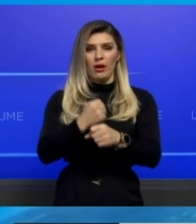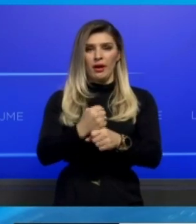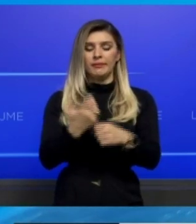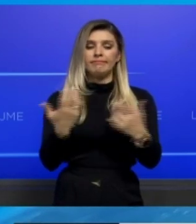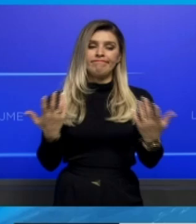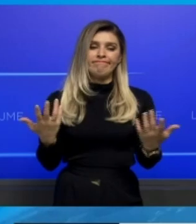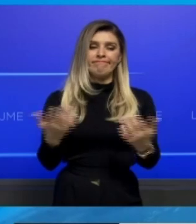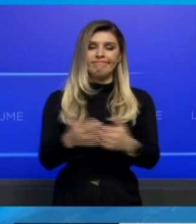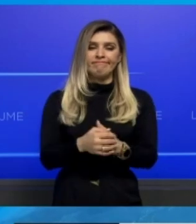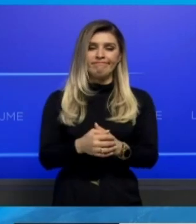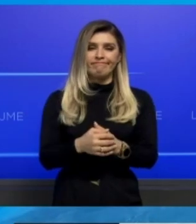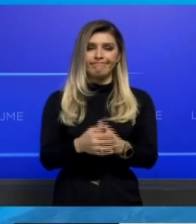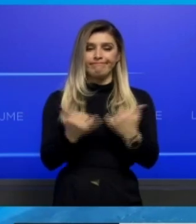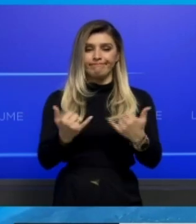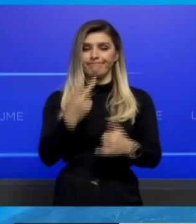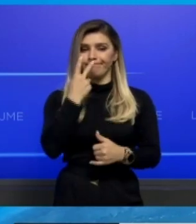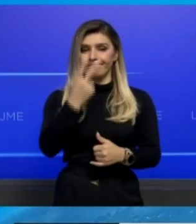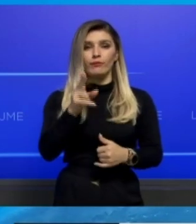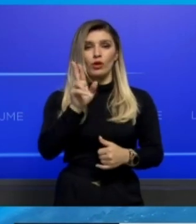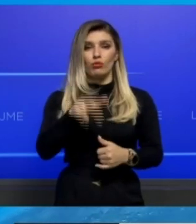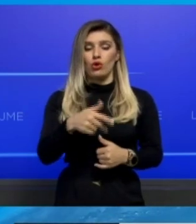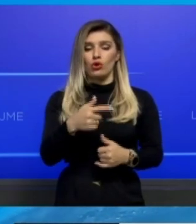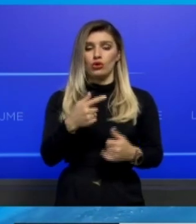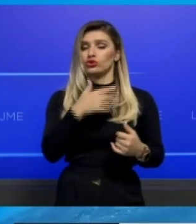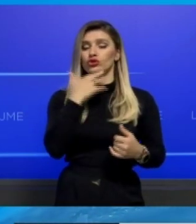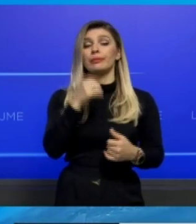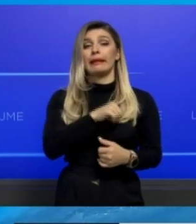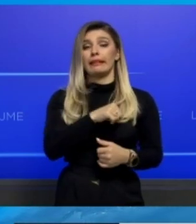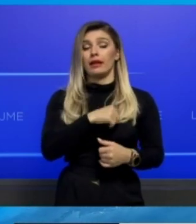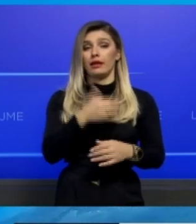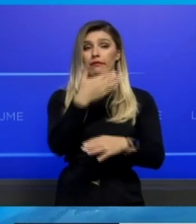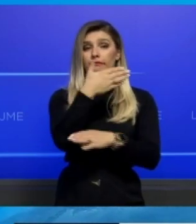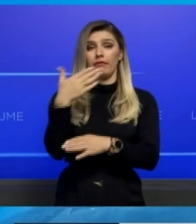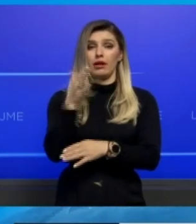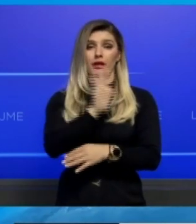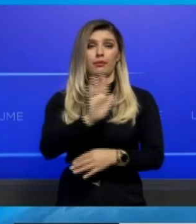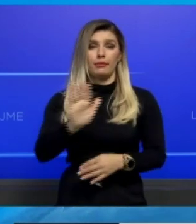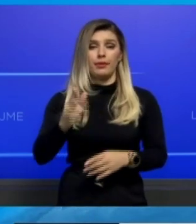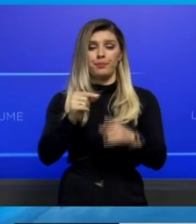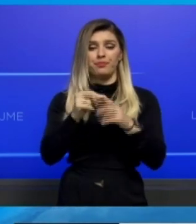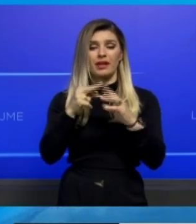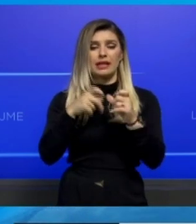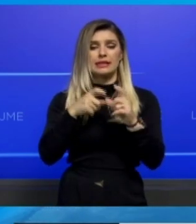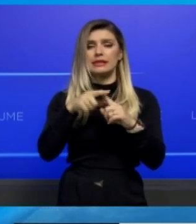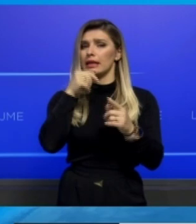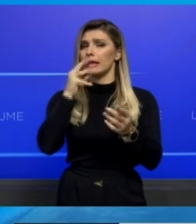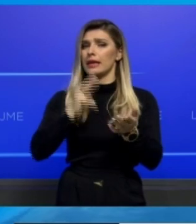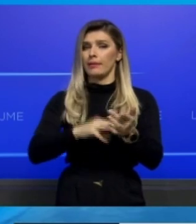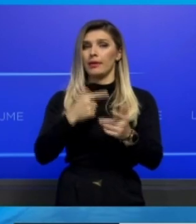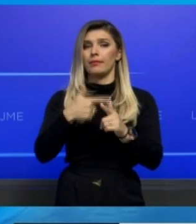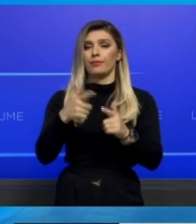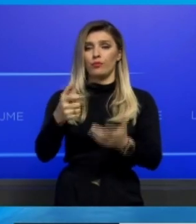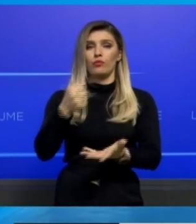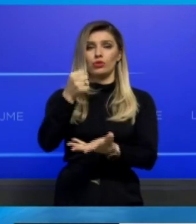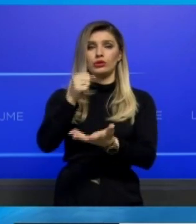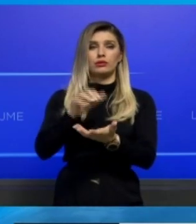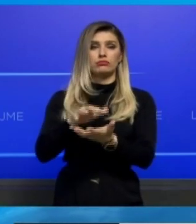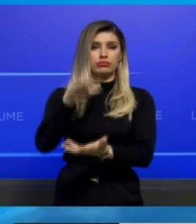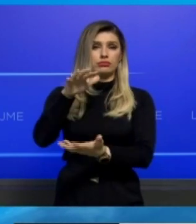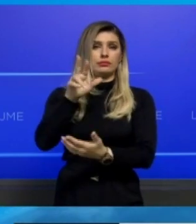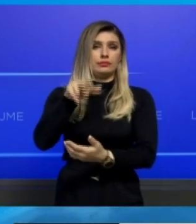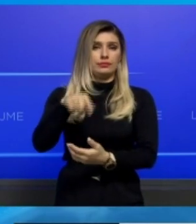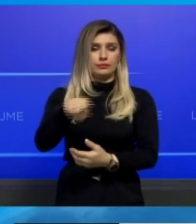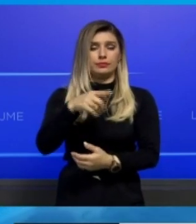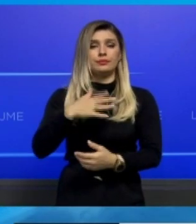që nëse një gjë e tillë ndodh do të ishte shumë në interes të kompanisë pastrimi, sepse do të rriti buxheti duke ditur që ne si